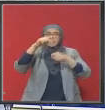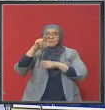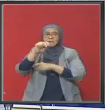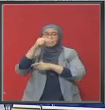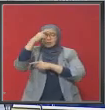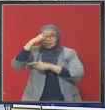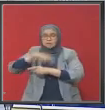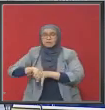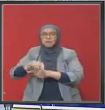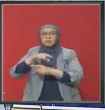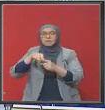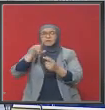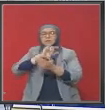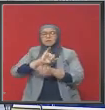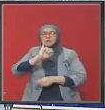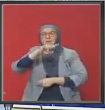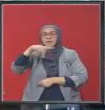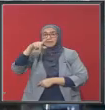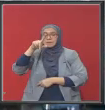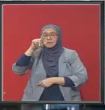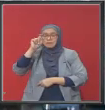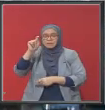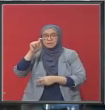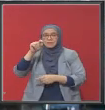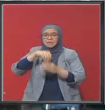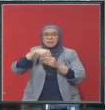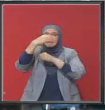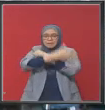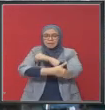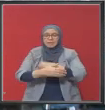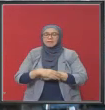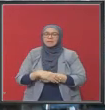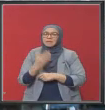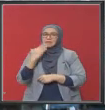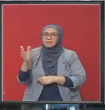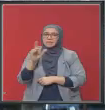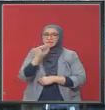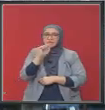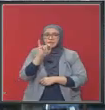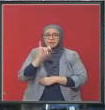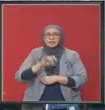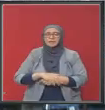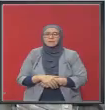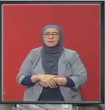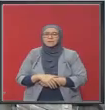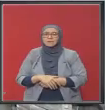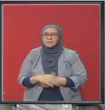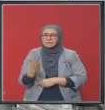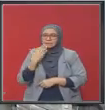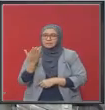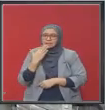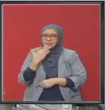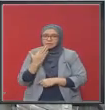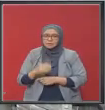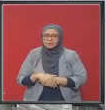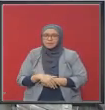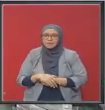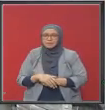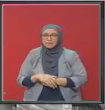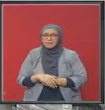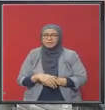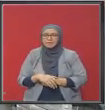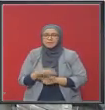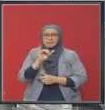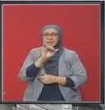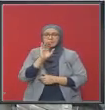Dek ada kita gendut kasih kelenteng celah Hai menteri Terima kasih yang belum nyetel intense Aa